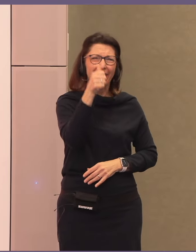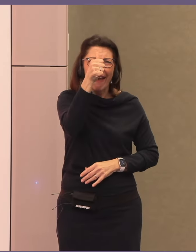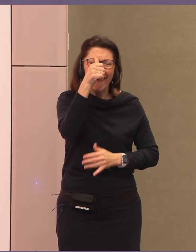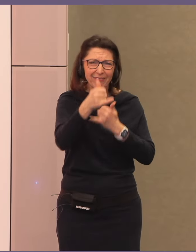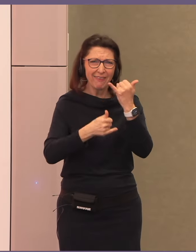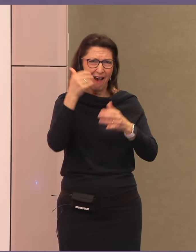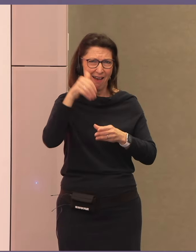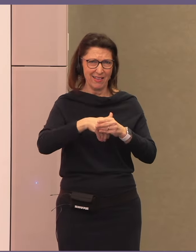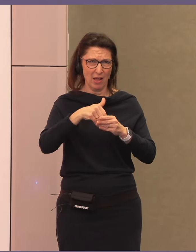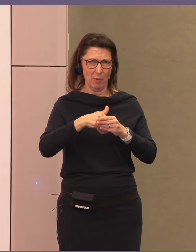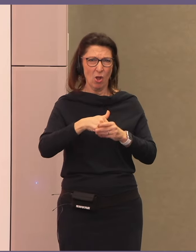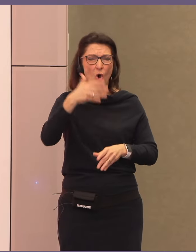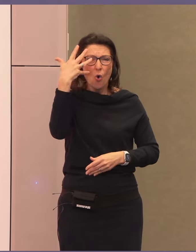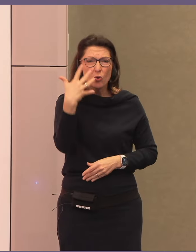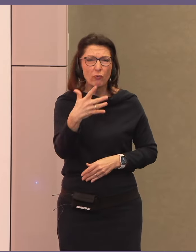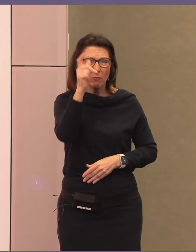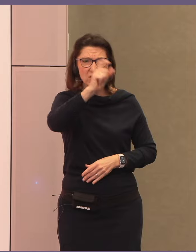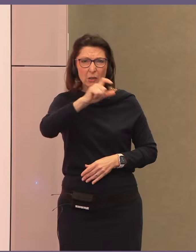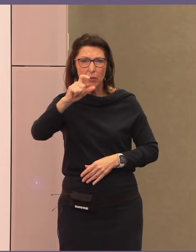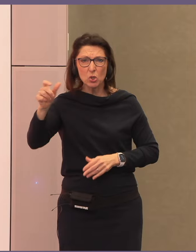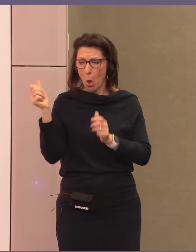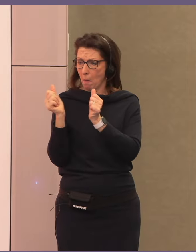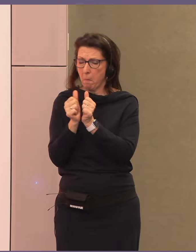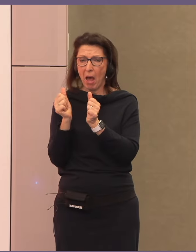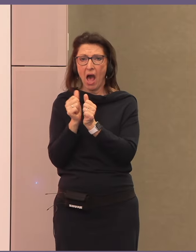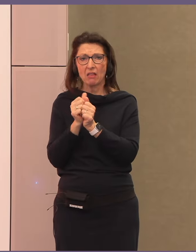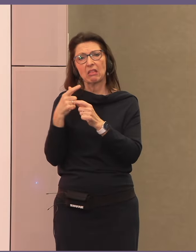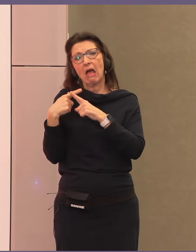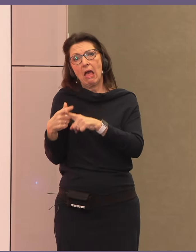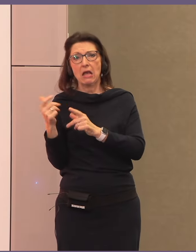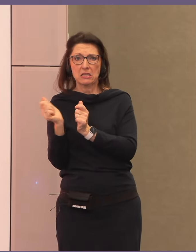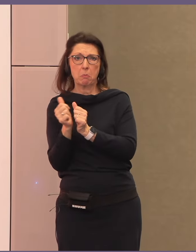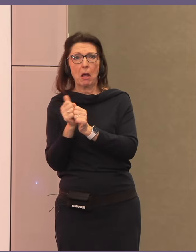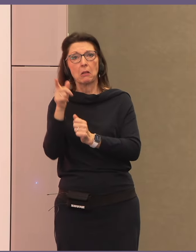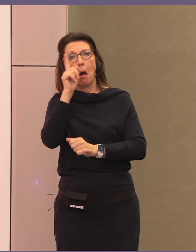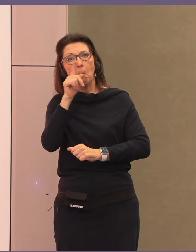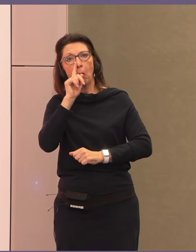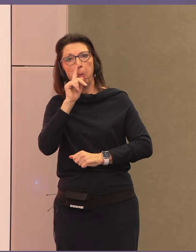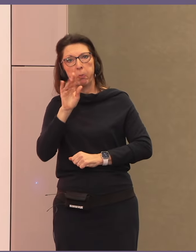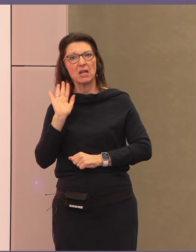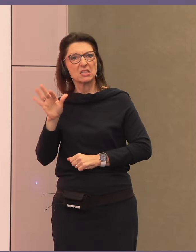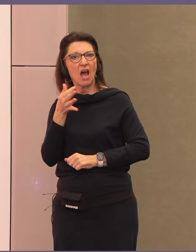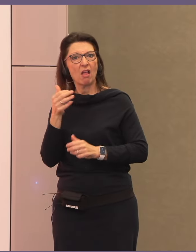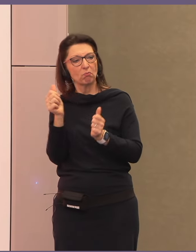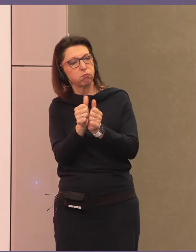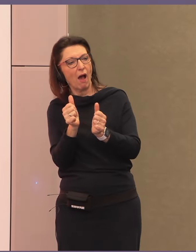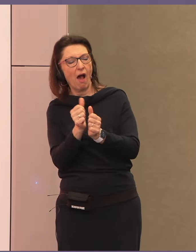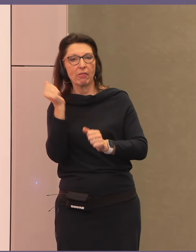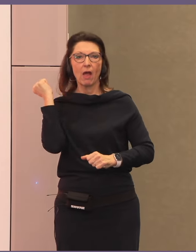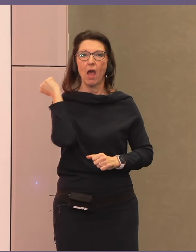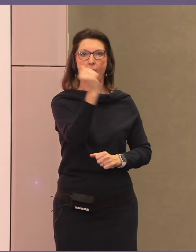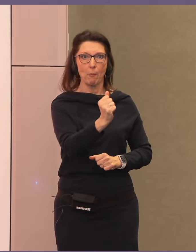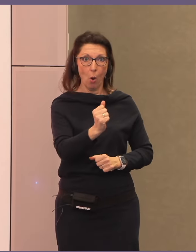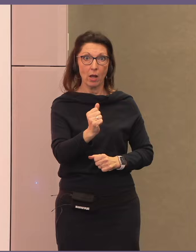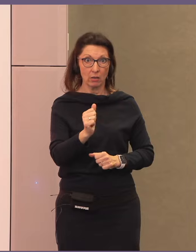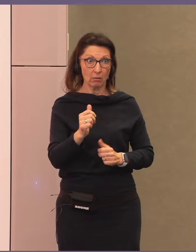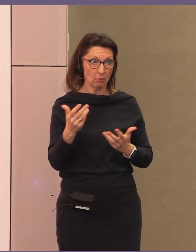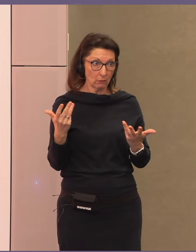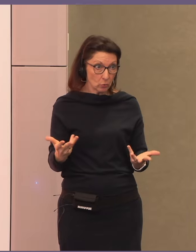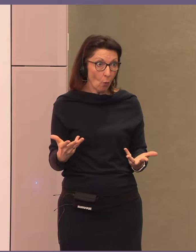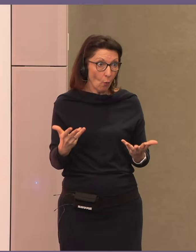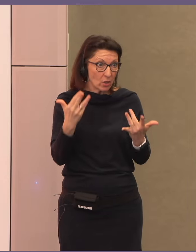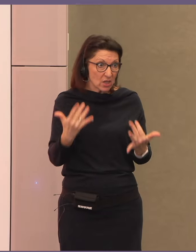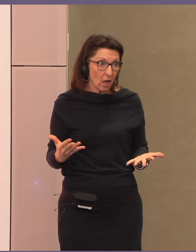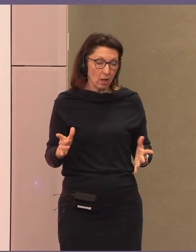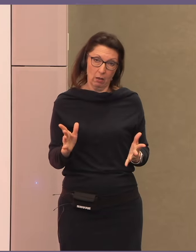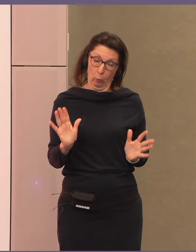50 Mordversuche von Partnern oder Ex-Partnern, um das einmal auch in dieser dramatisch hohen Zahl zu benennen, das